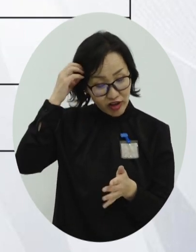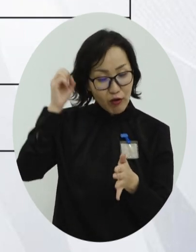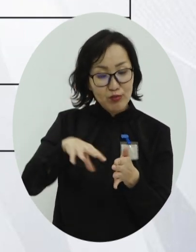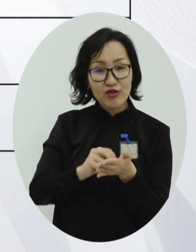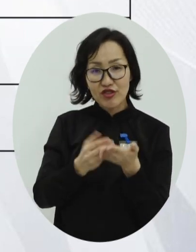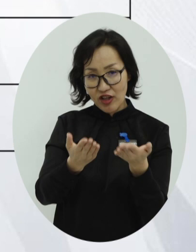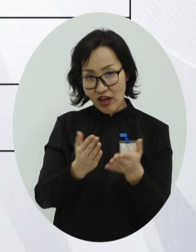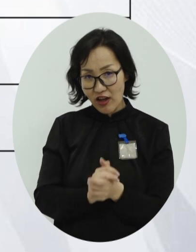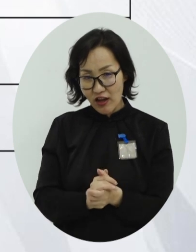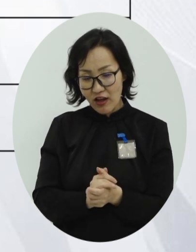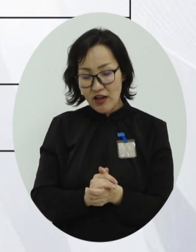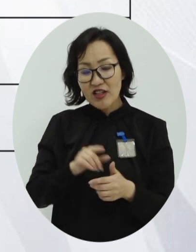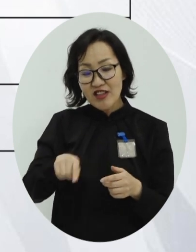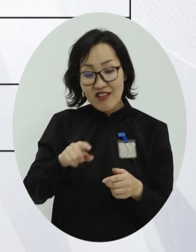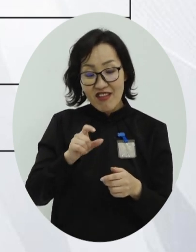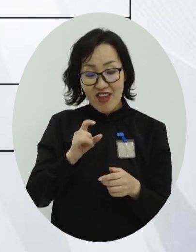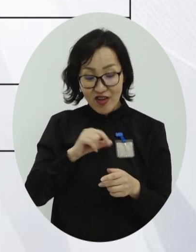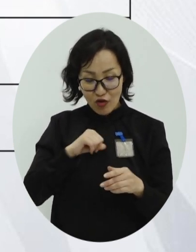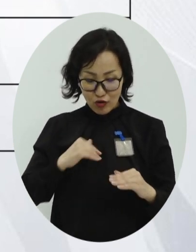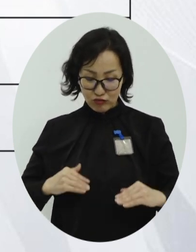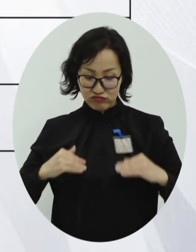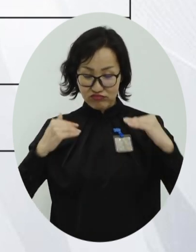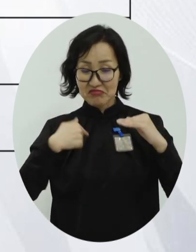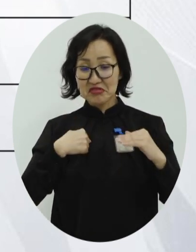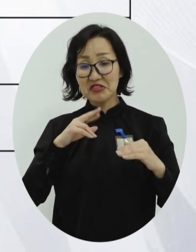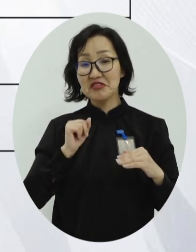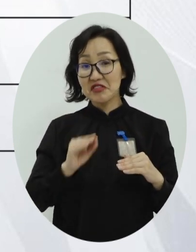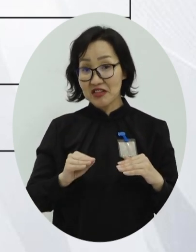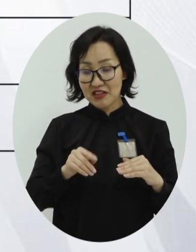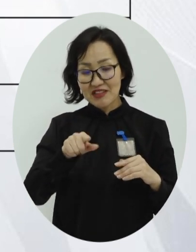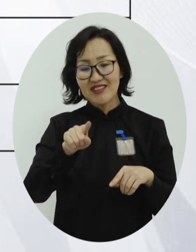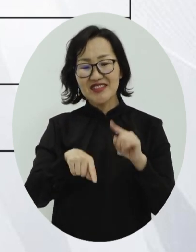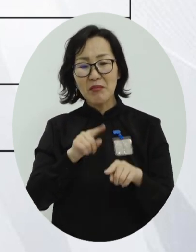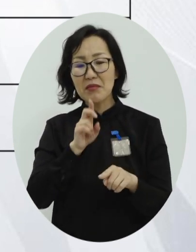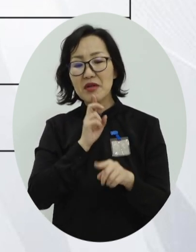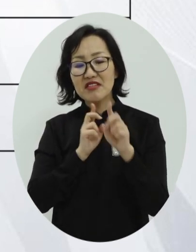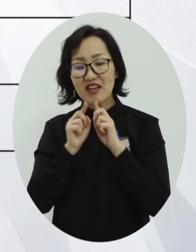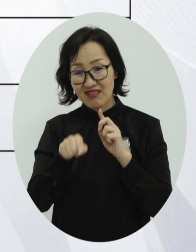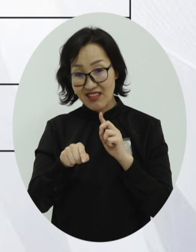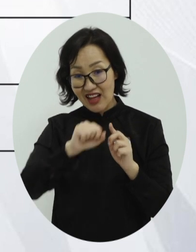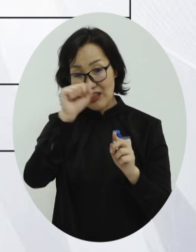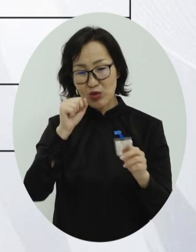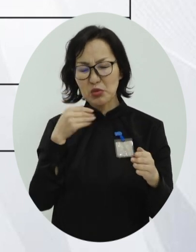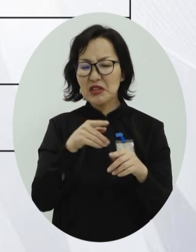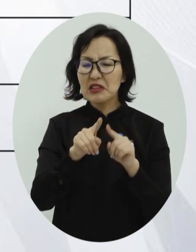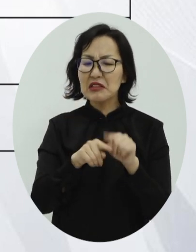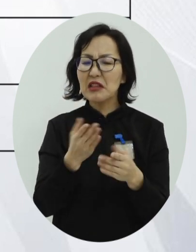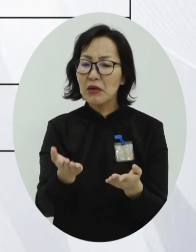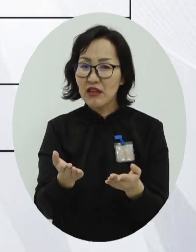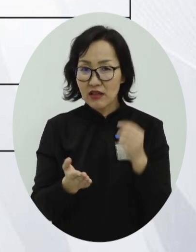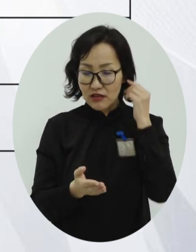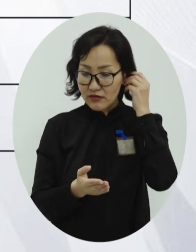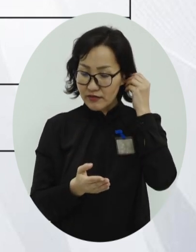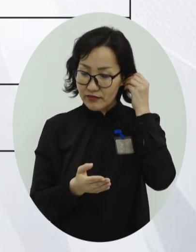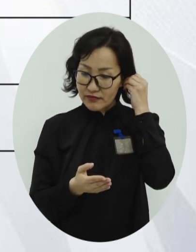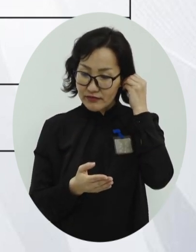бодлыг бичнэ үү? Хүүхдүүд та нар хэрхэн өсөж хүмүүжсэн бэ? Ямар бэрхшээл та нарт тохиолддог вэ?